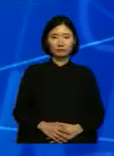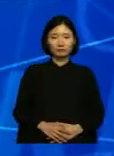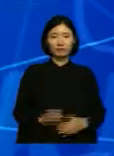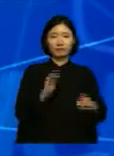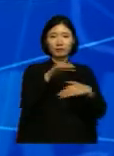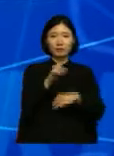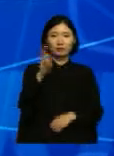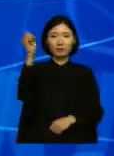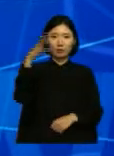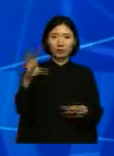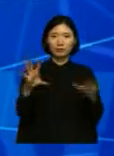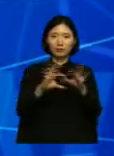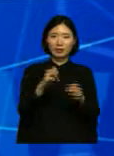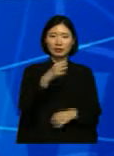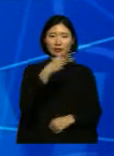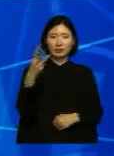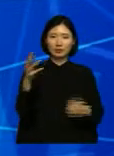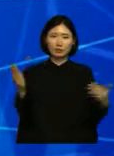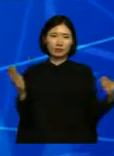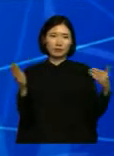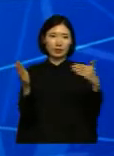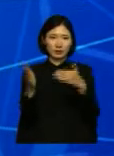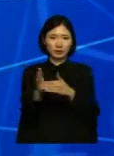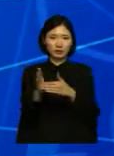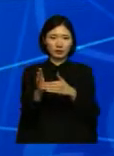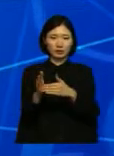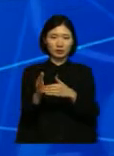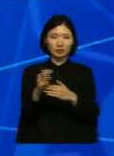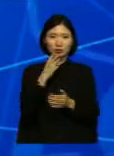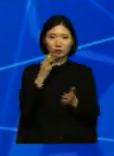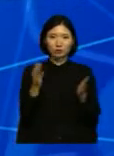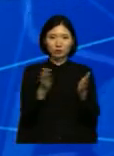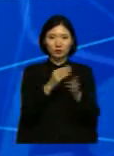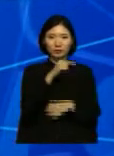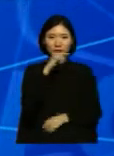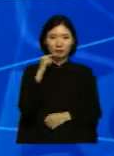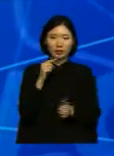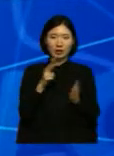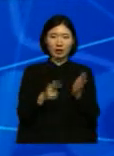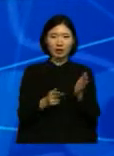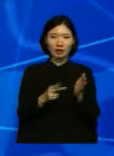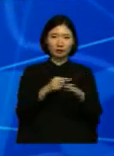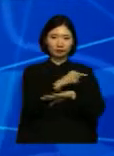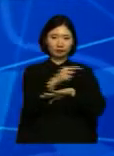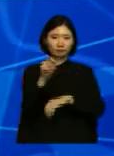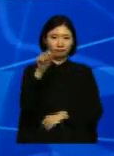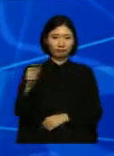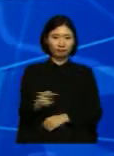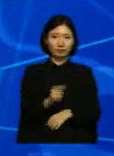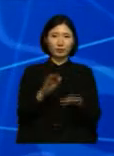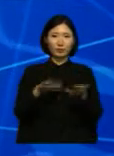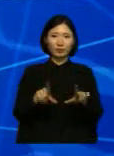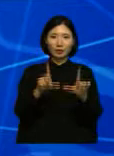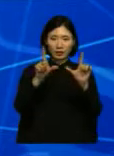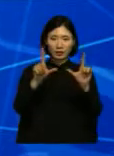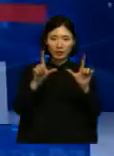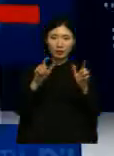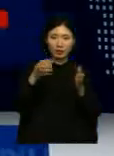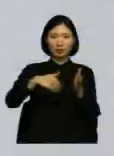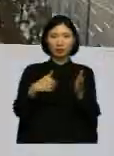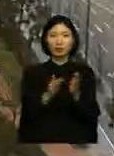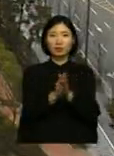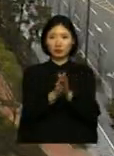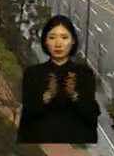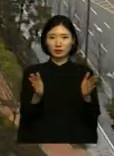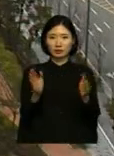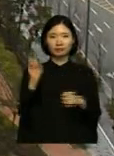아주 와 고향 을 거쳐 서울 삼성을 있는 수도권광역급행철도 gtx 에 이 노선이 올해 않을 착공할 것으로 보입니다